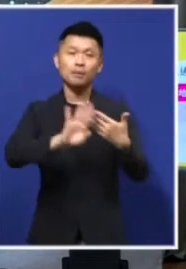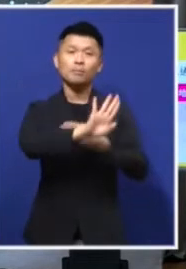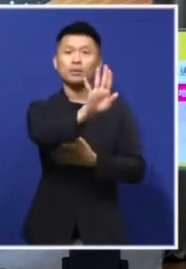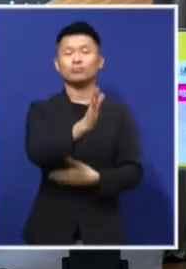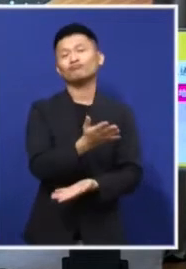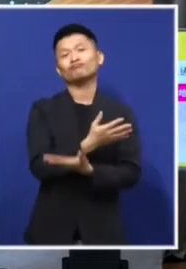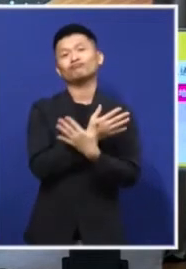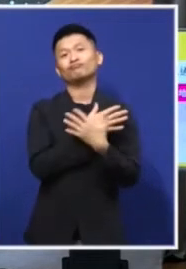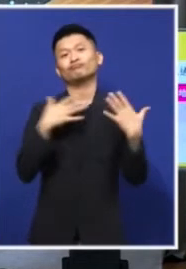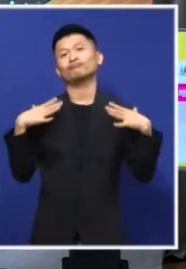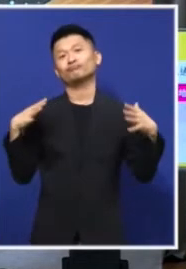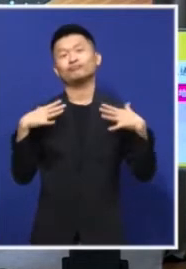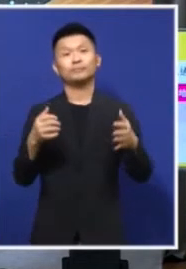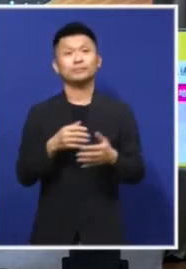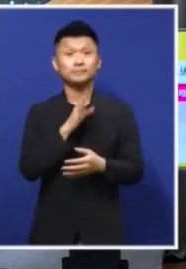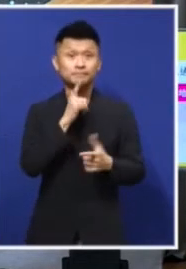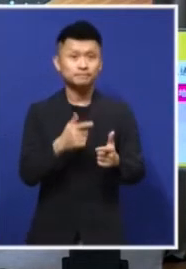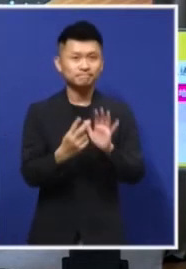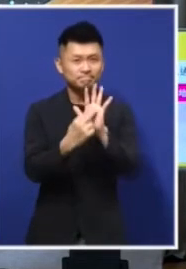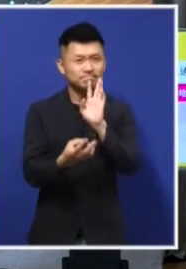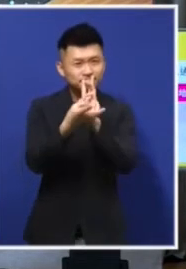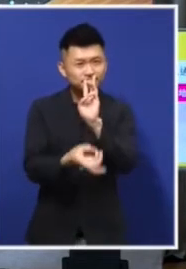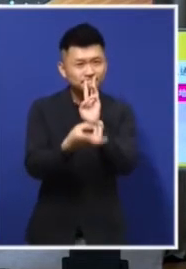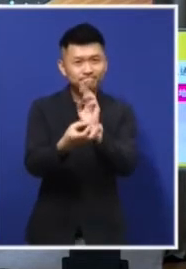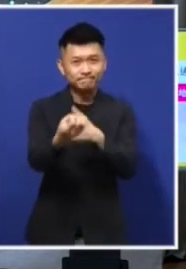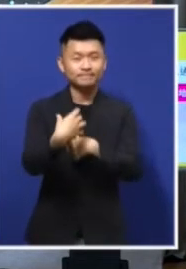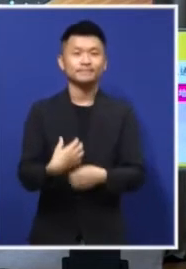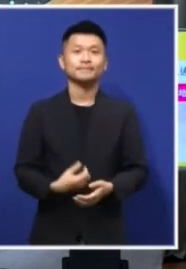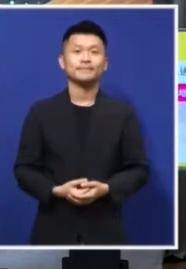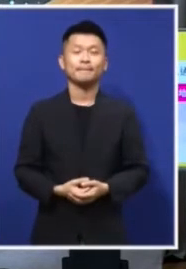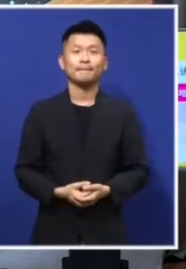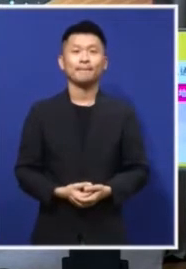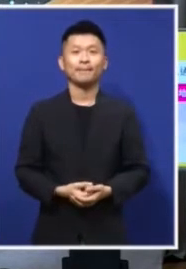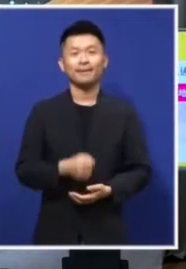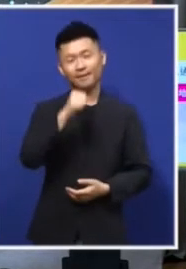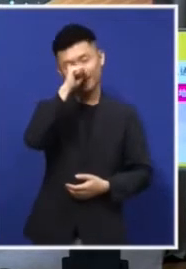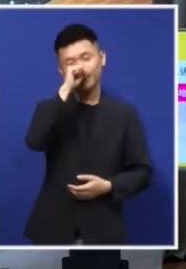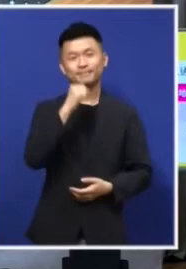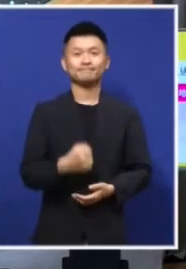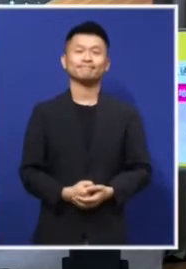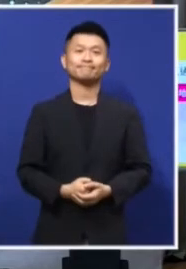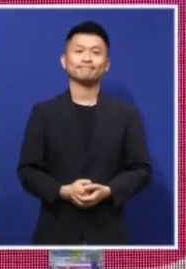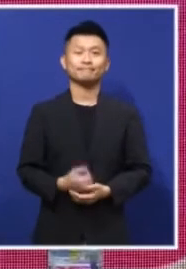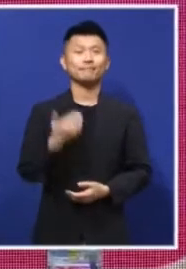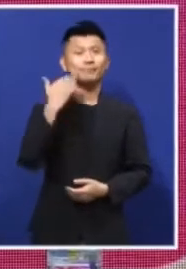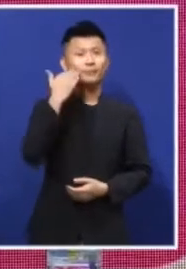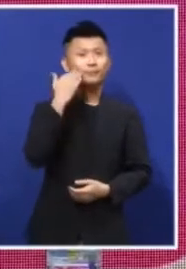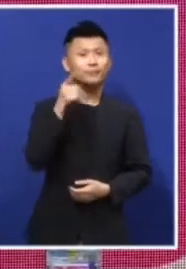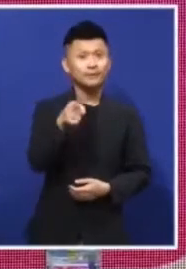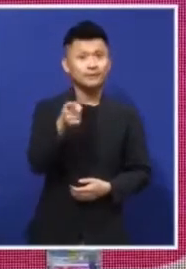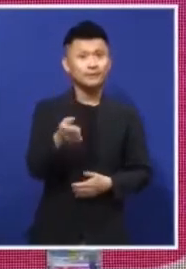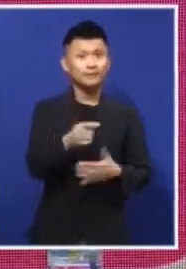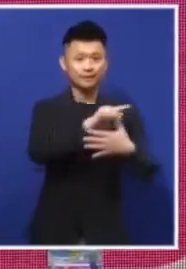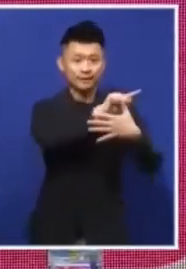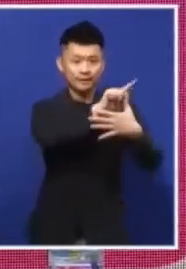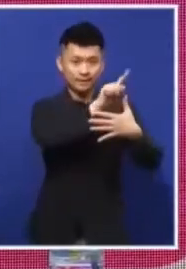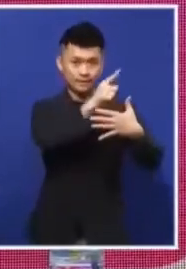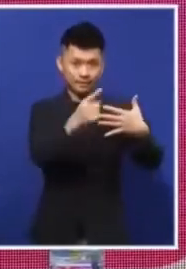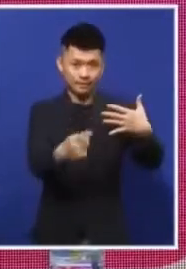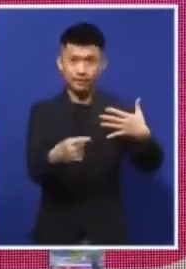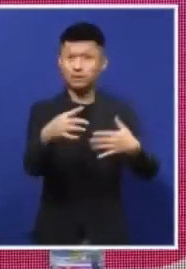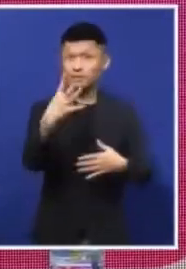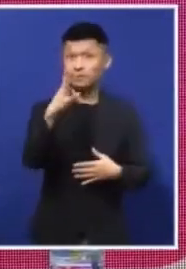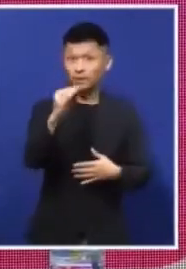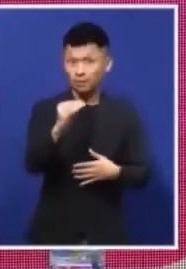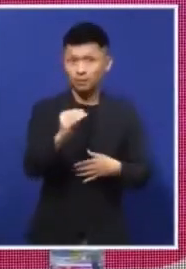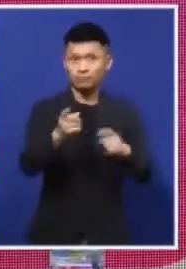事，这样吗？可以帮我完整说明一下这一段吗？謝謝。 好的。对，如果你是前400万个绑定数位